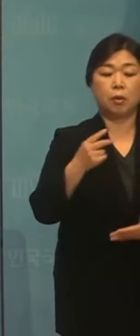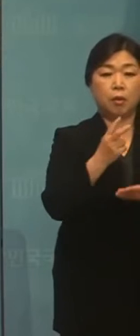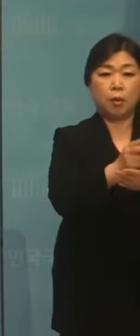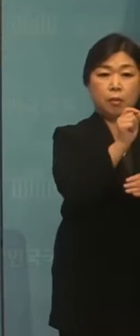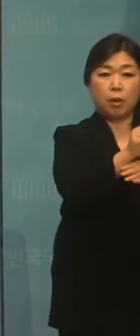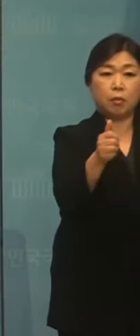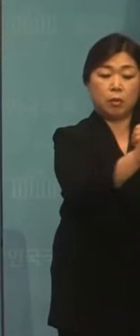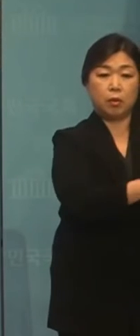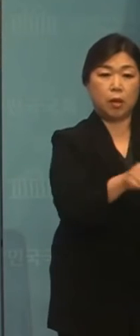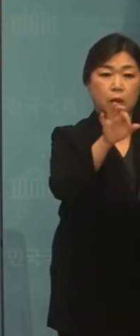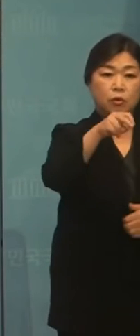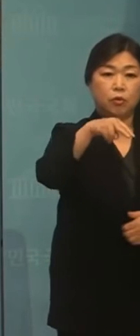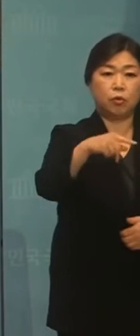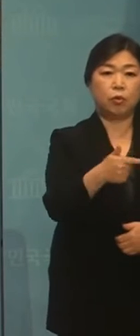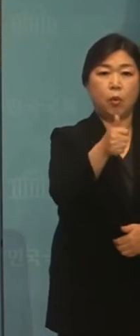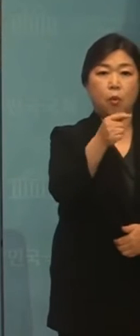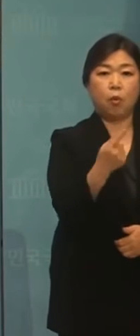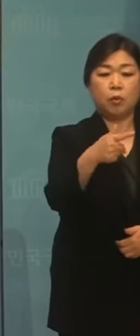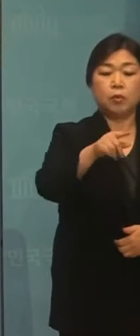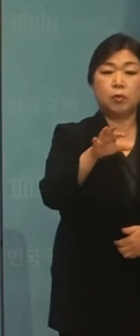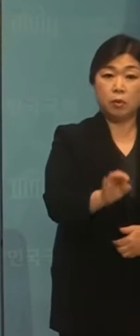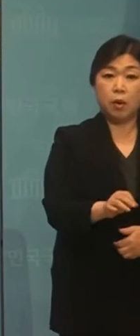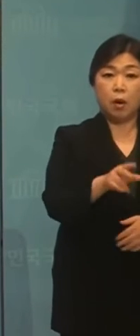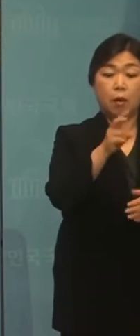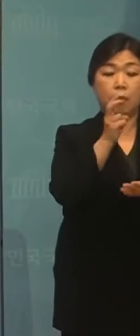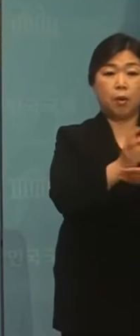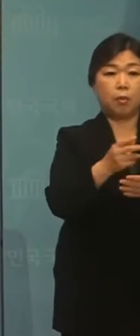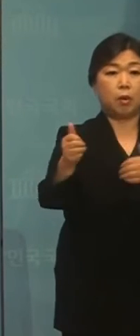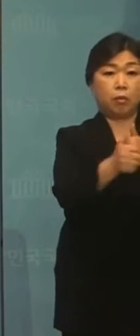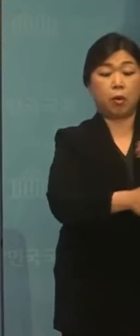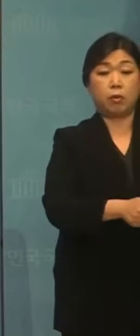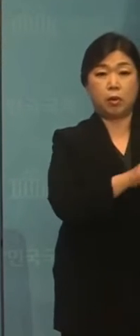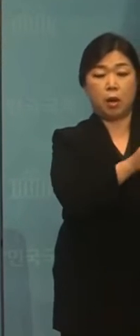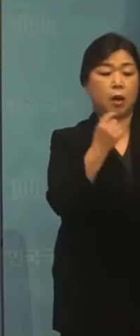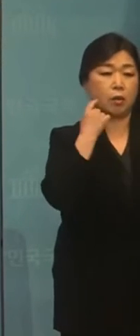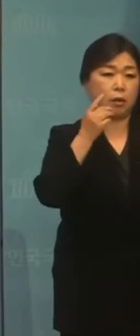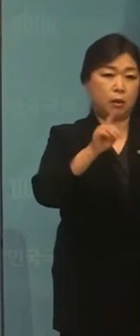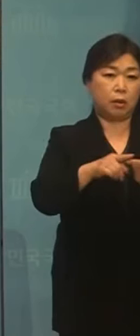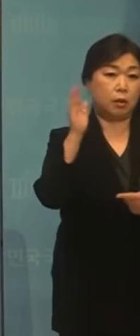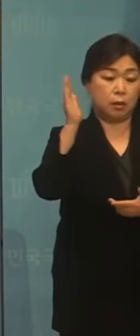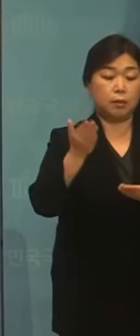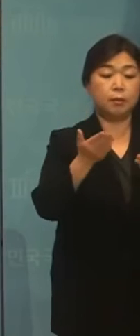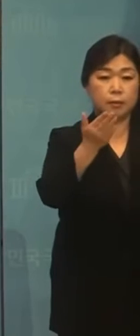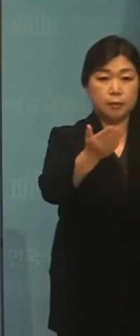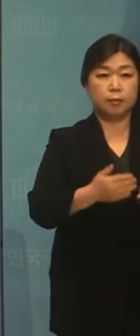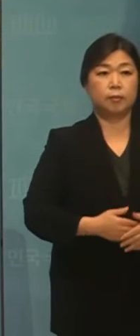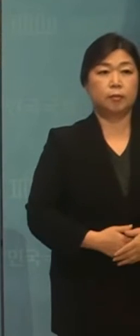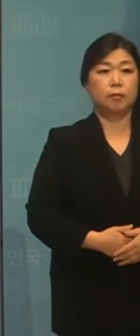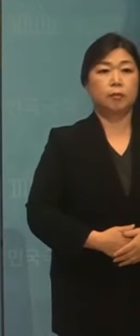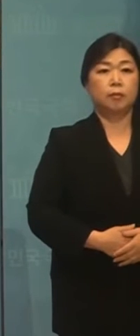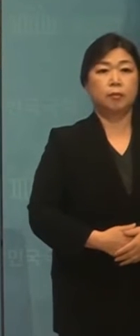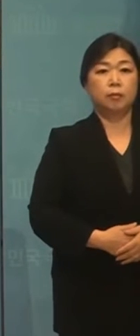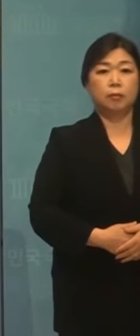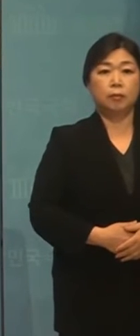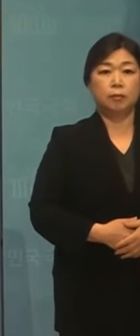윤호중 법사위원장의 허구의 발언에 대해서 기자회견을 하고자 합니다.